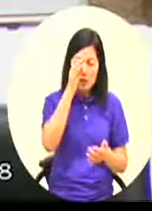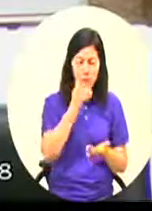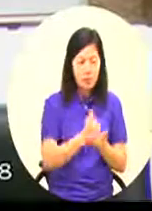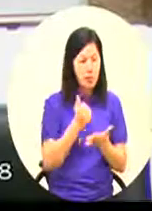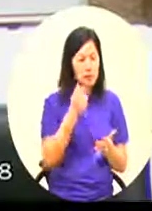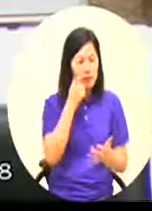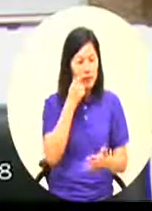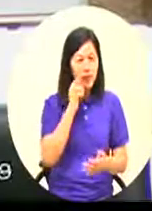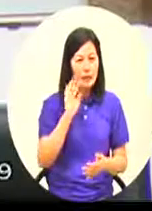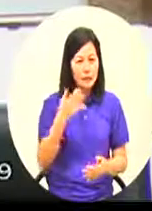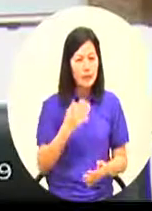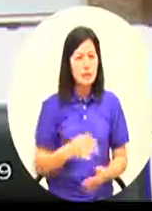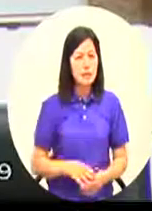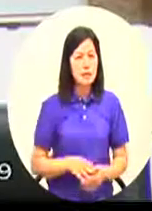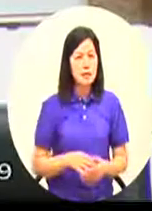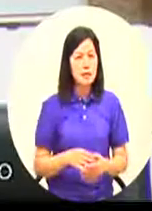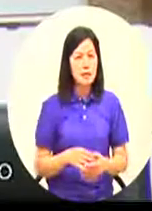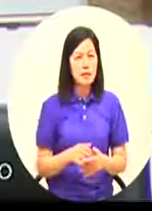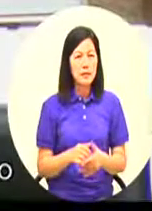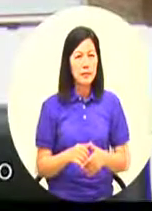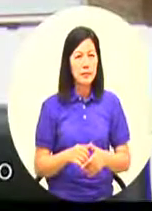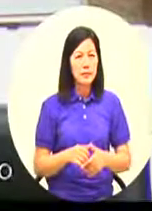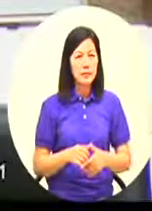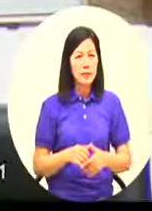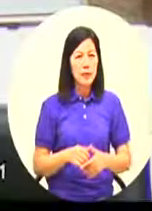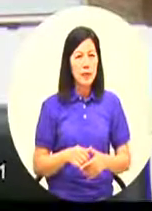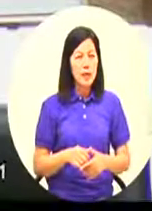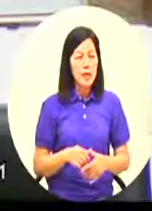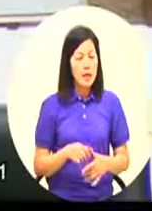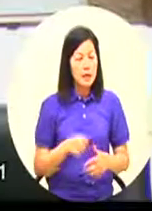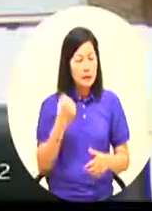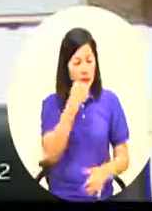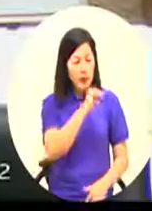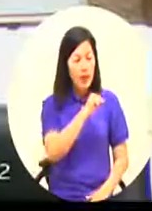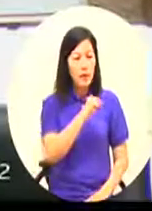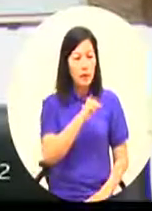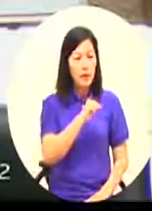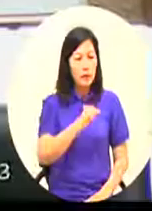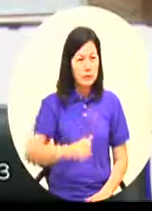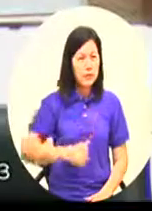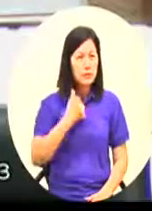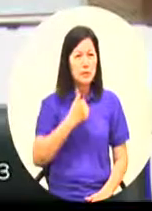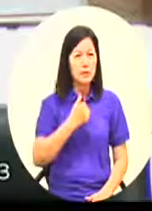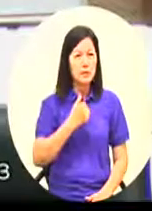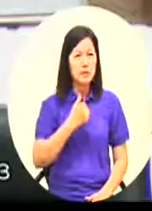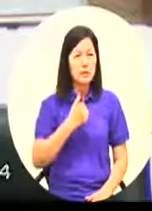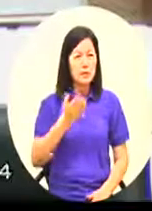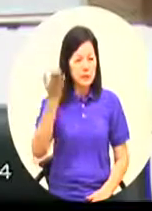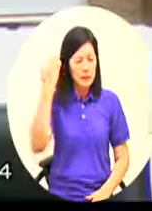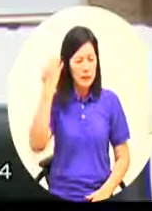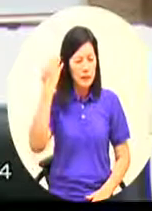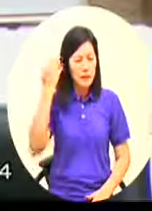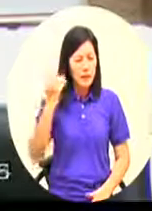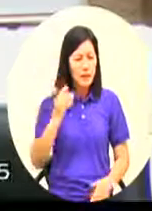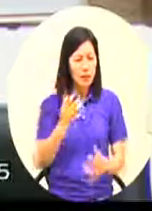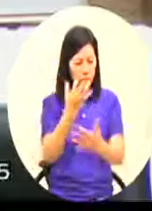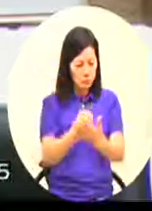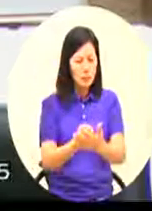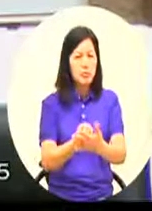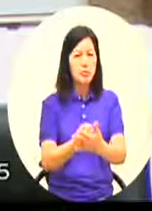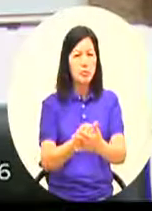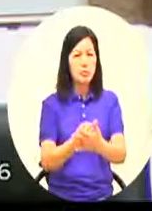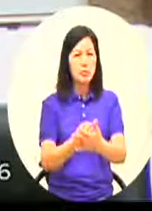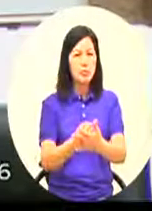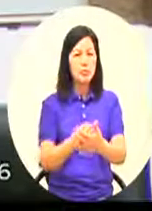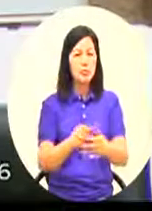他们确实在台湾是事实存在的原住民族。那么平埔族证